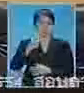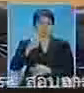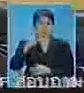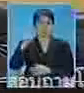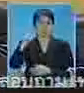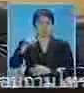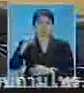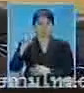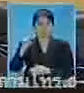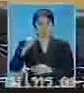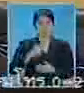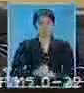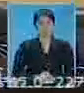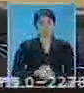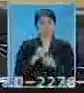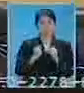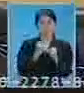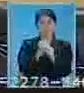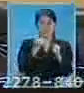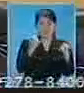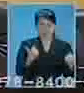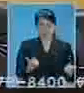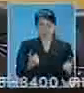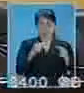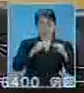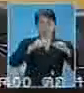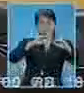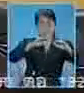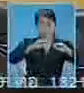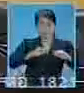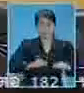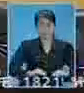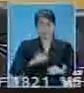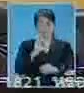11.64% ส่วนในปีงบประมาณปีปัจจุบันปี54ปรับลดลงมาเหลือ